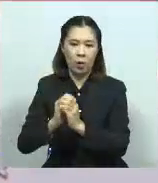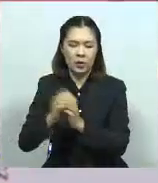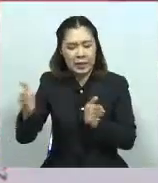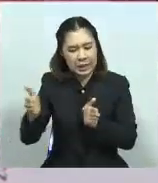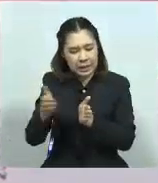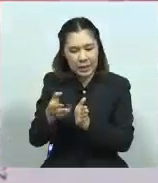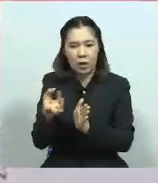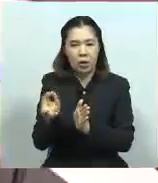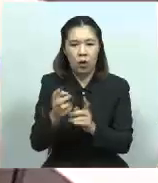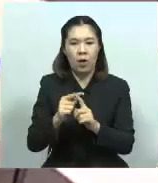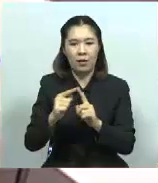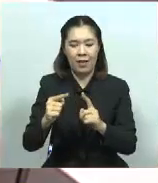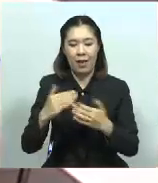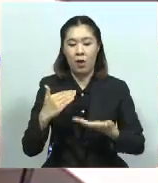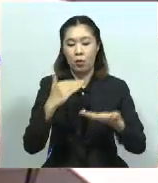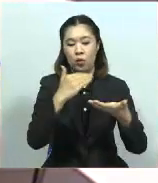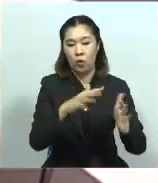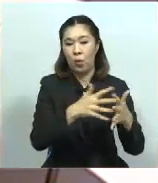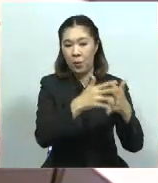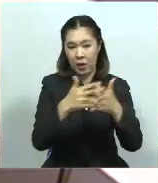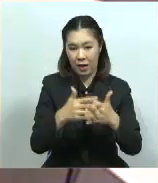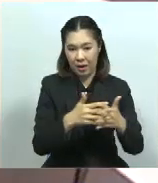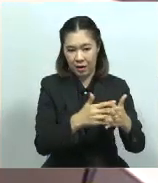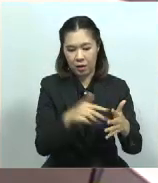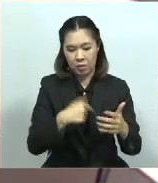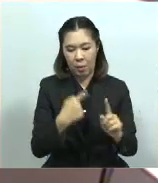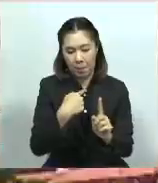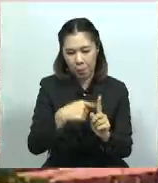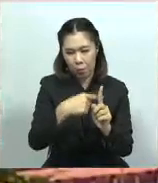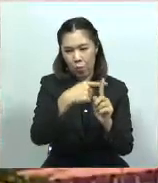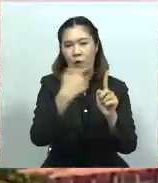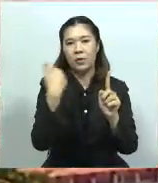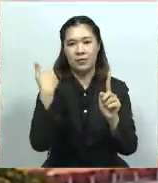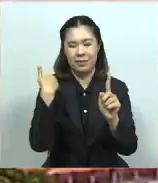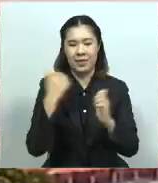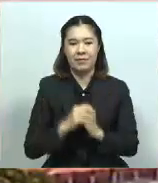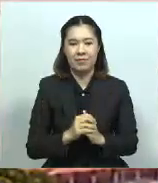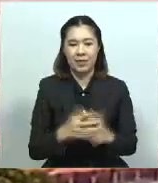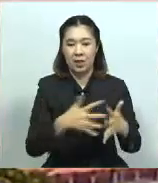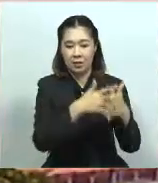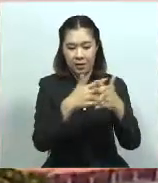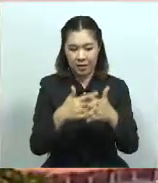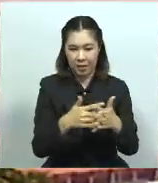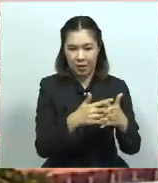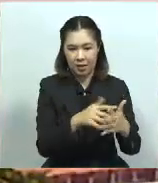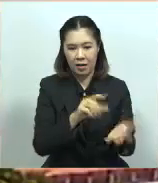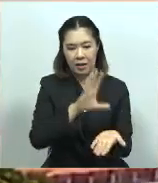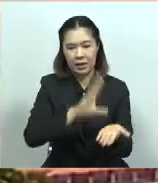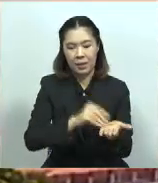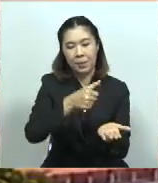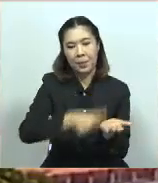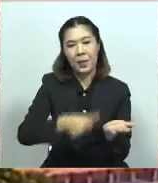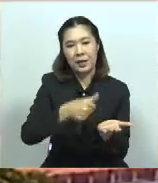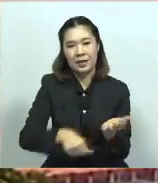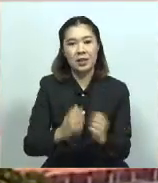งแต่ว่าการส่งออกไปยังตลาดสหรัฐกลับมีแนวโน้มปรับสูงขึ้นหลังจากที่สหรัฐเพิ่มอัตราการจัดเก็บภาษีสิน